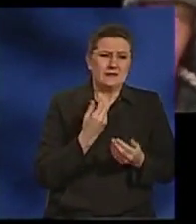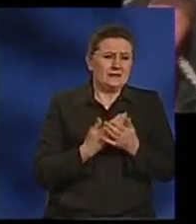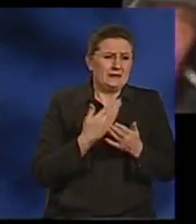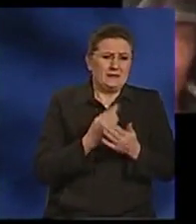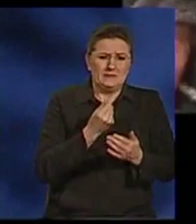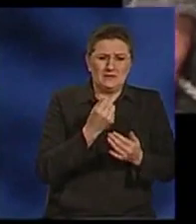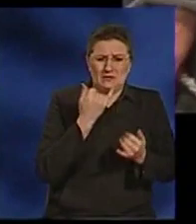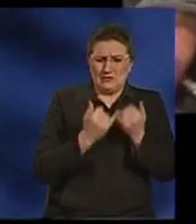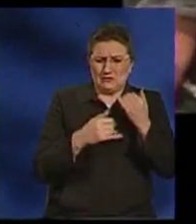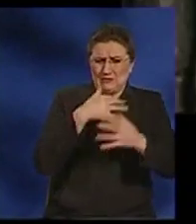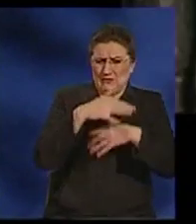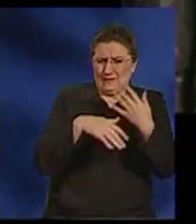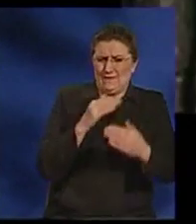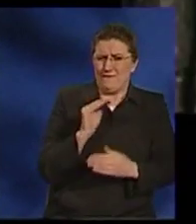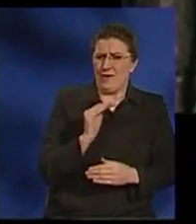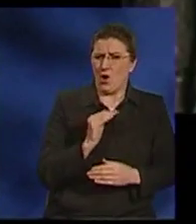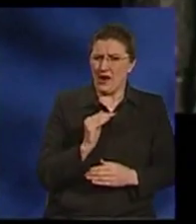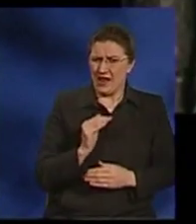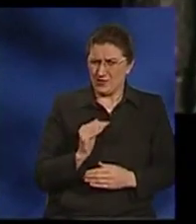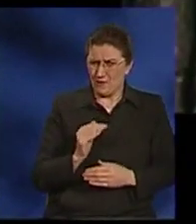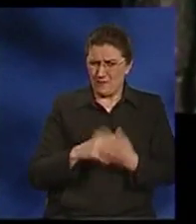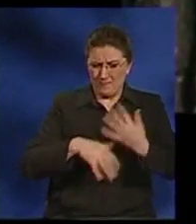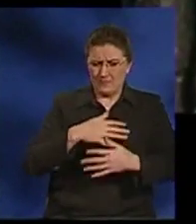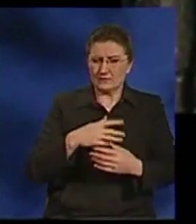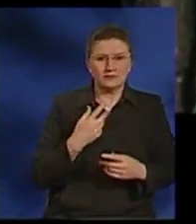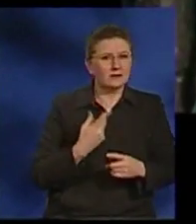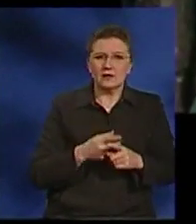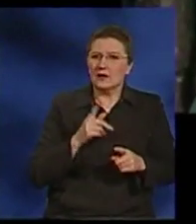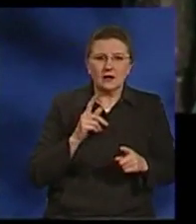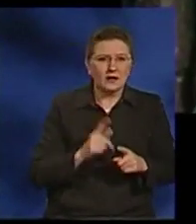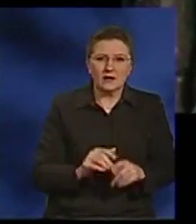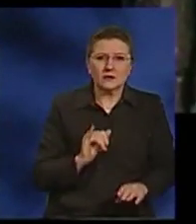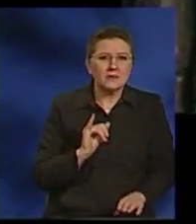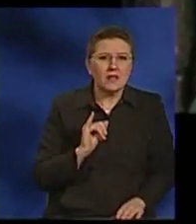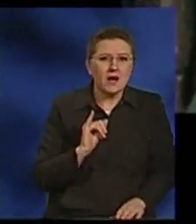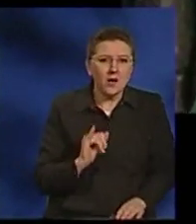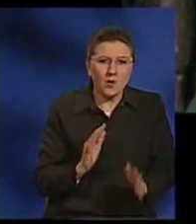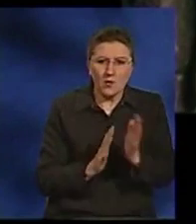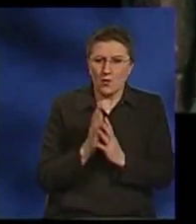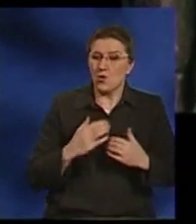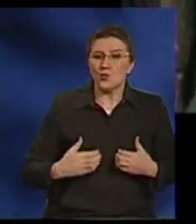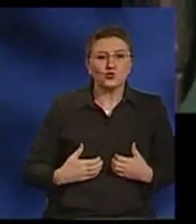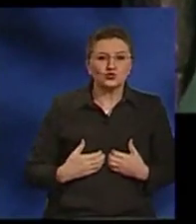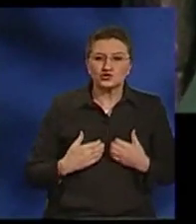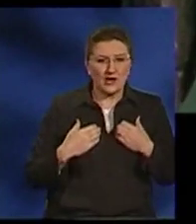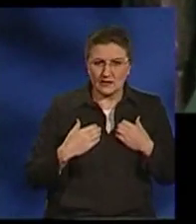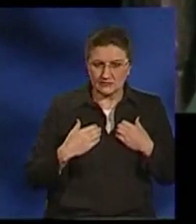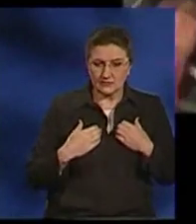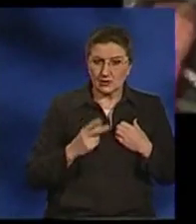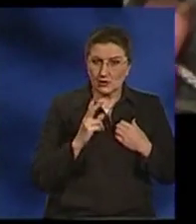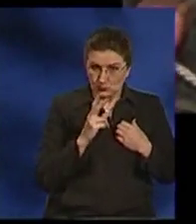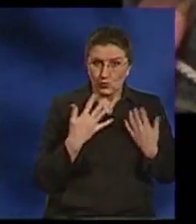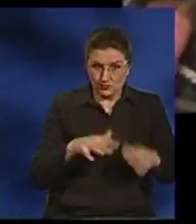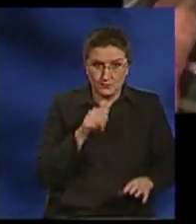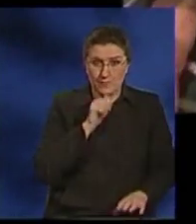такой желто-фиолетовый. Желто-фиолетовый? Это не чудодейственный корень. Это ужасный корень. Кто-нибудь